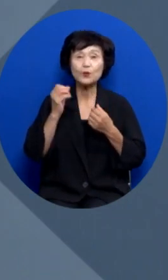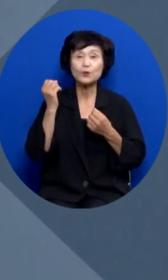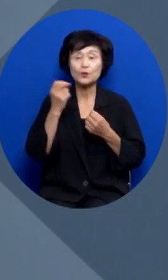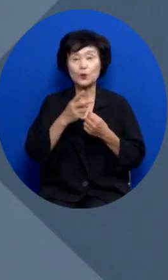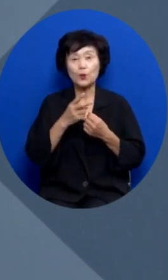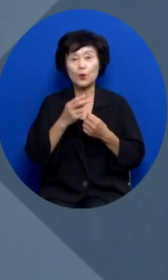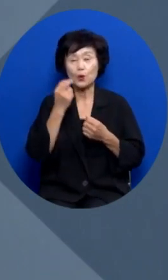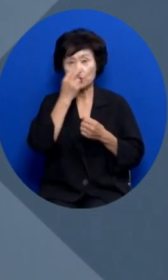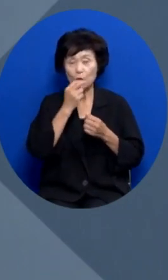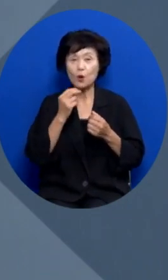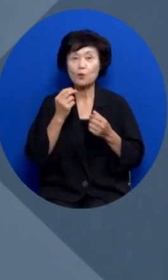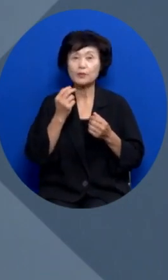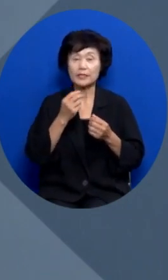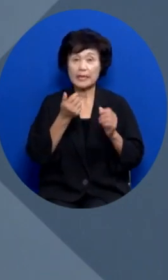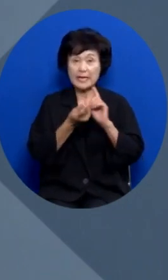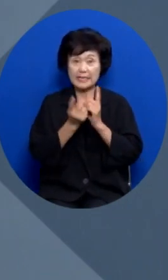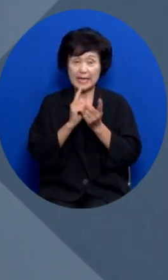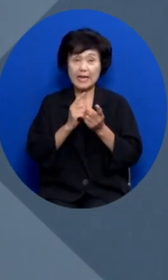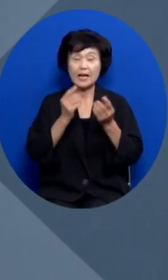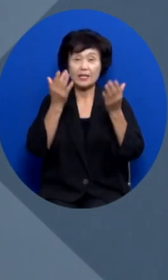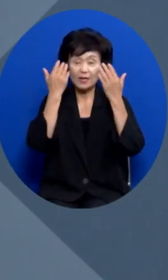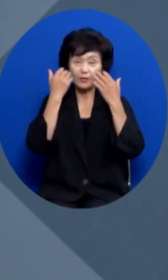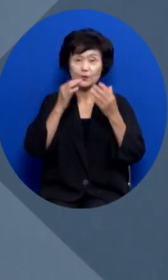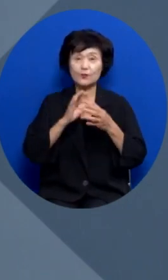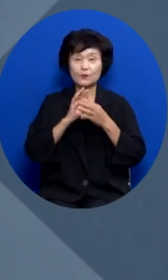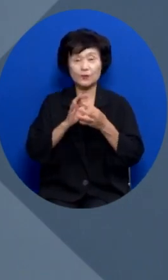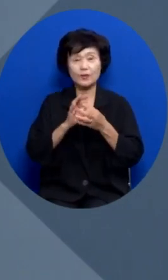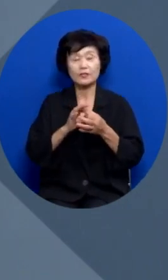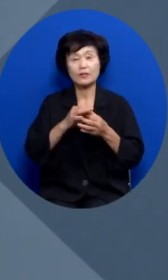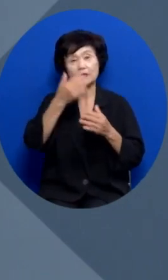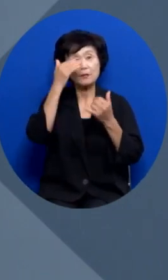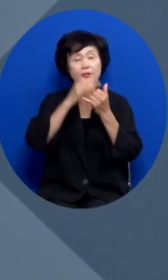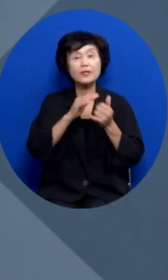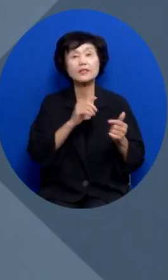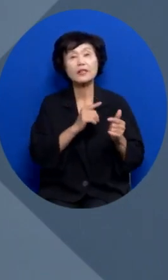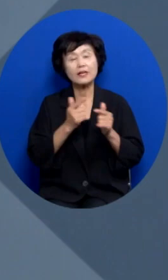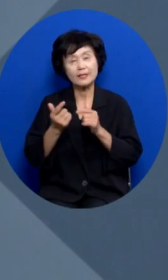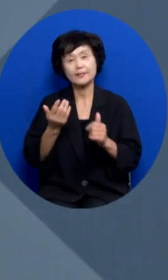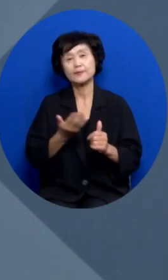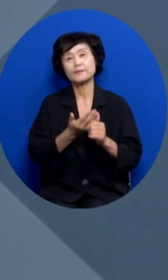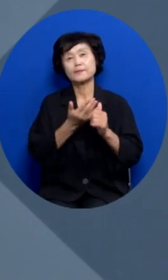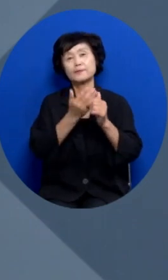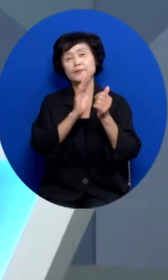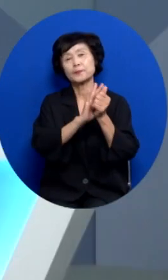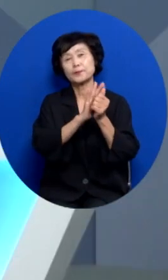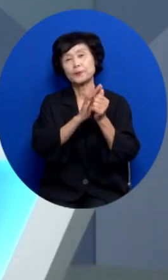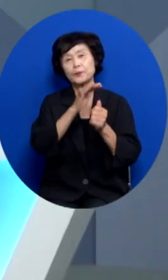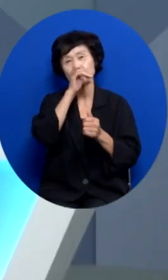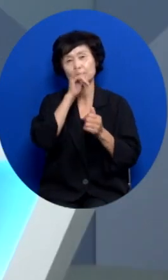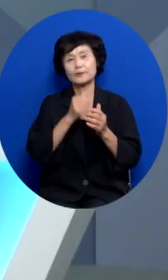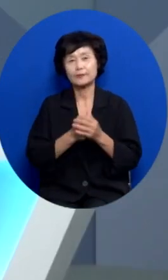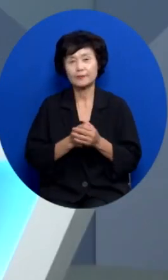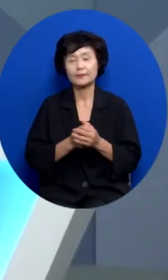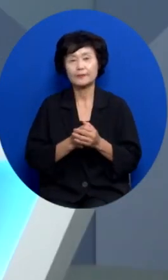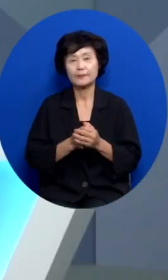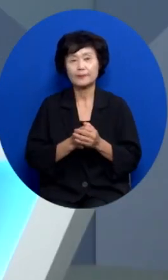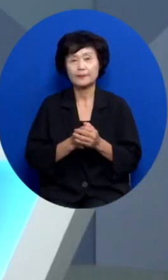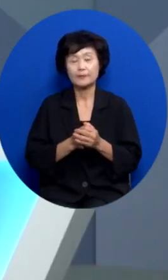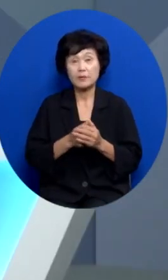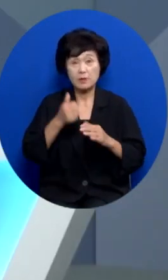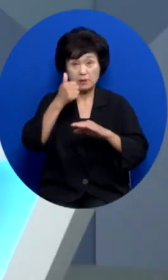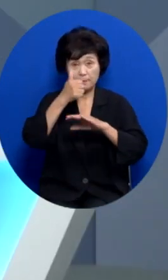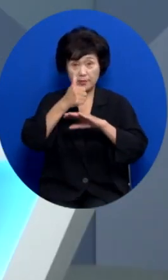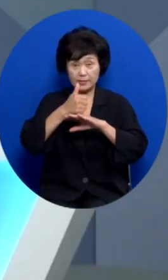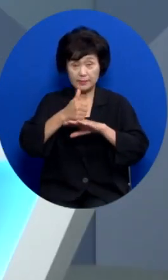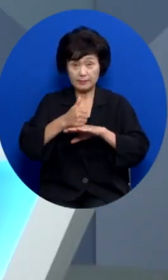돌봄센터, 그리고 대안학교를 통해서 다음 세대들을 책임지려고 하고 있습니다. 네. 그러면